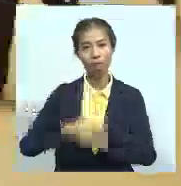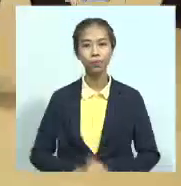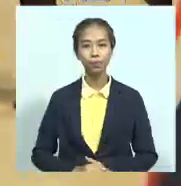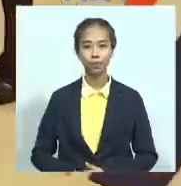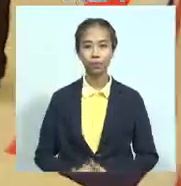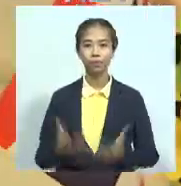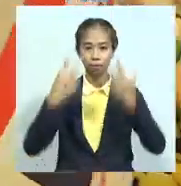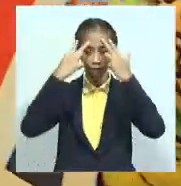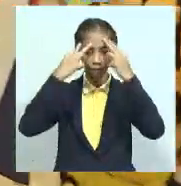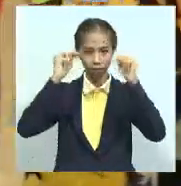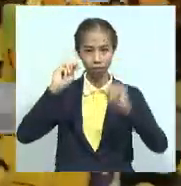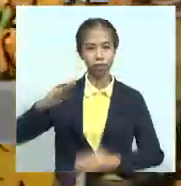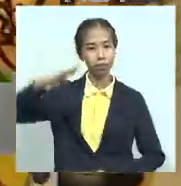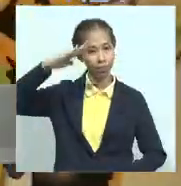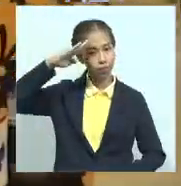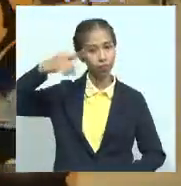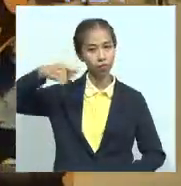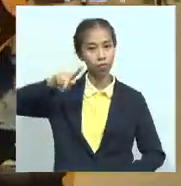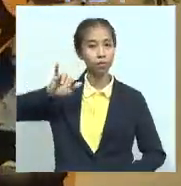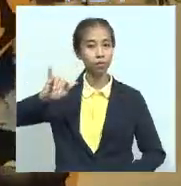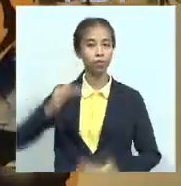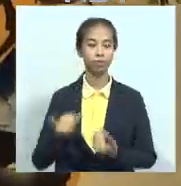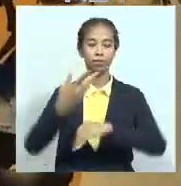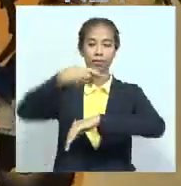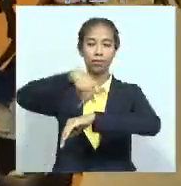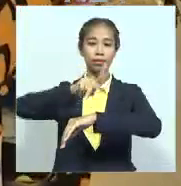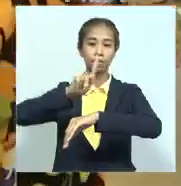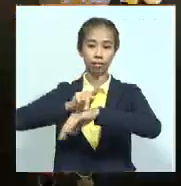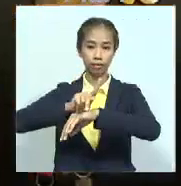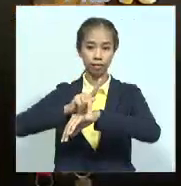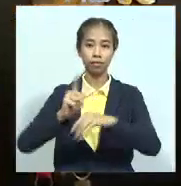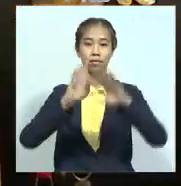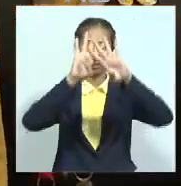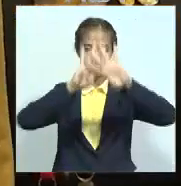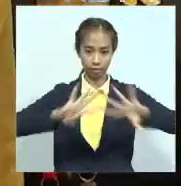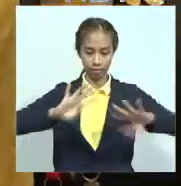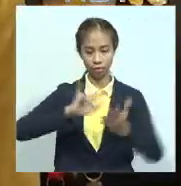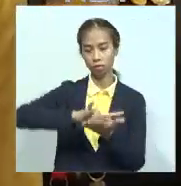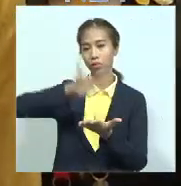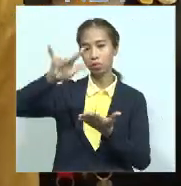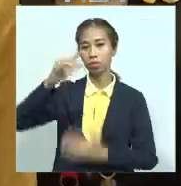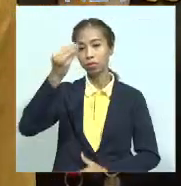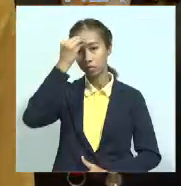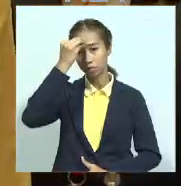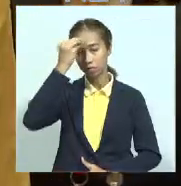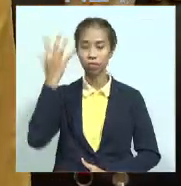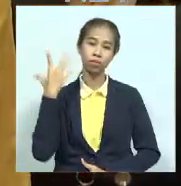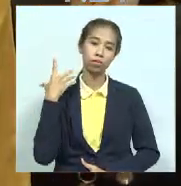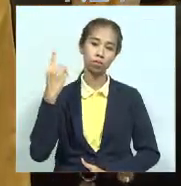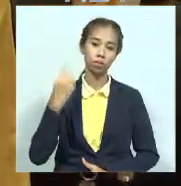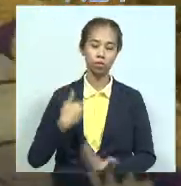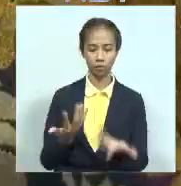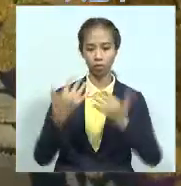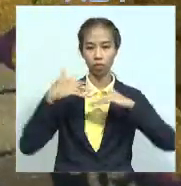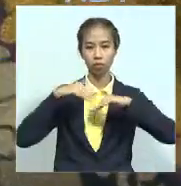พลเอกประยุทธ์จันทร์โอชานายกรัฐมนตรีในฐานะประธานอาเซียนเดินทางถึงนครโอซาก้าประเทศญี่ปุ่นแล้วเมื่อวานนี้เพื่อเข้